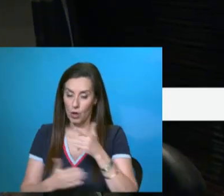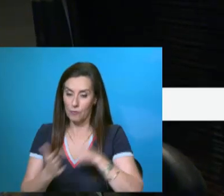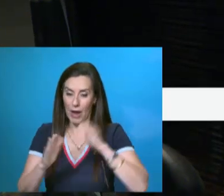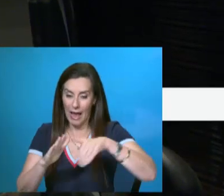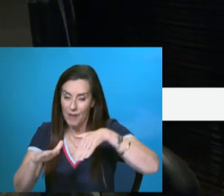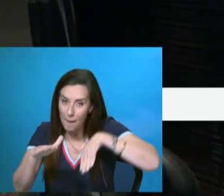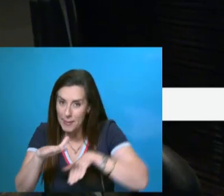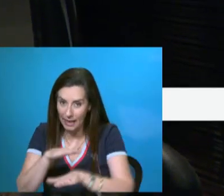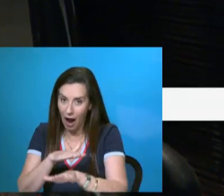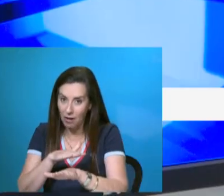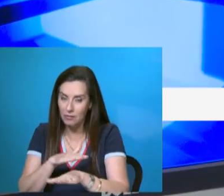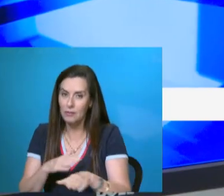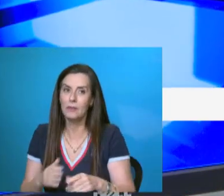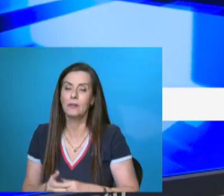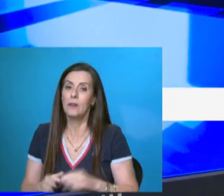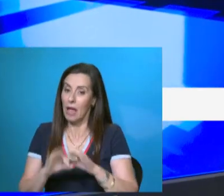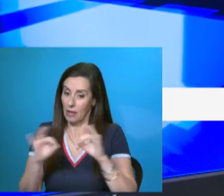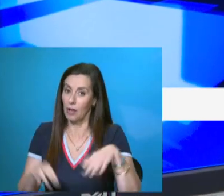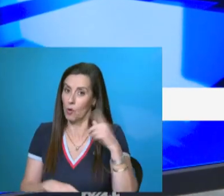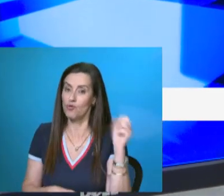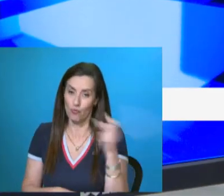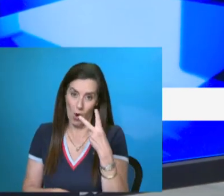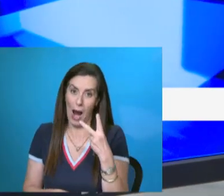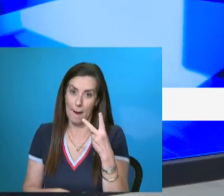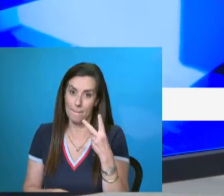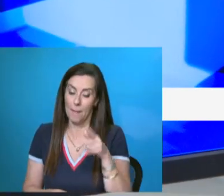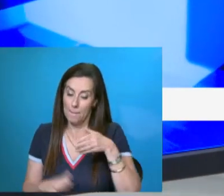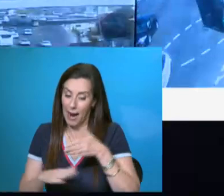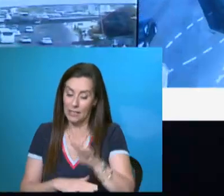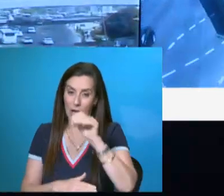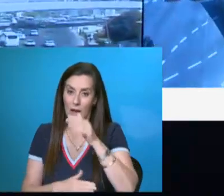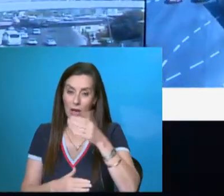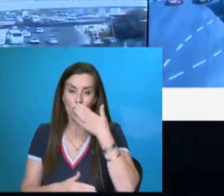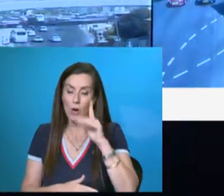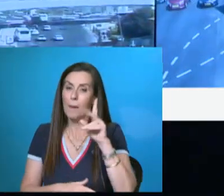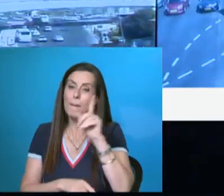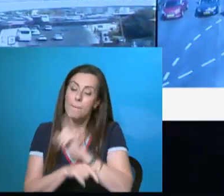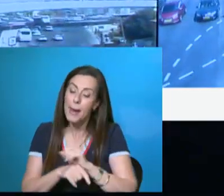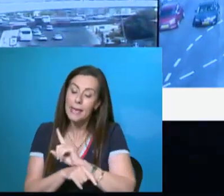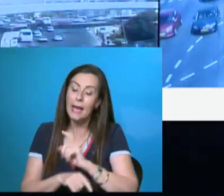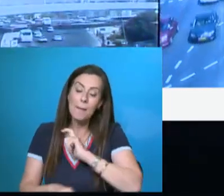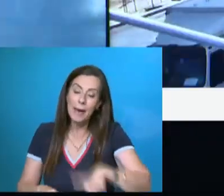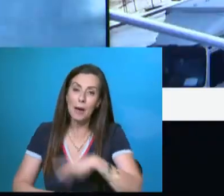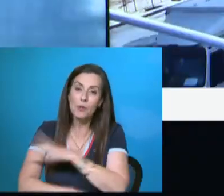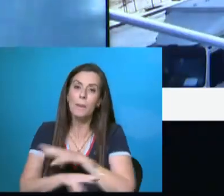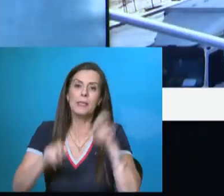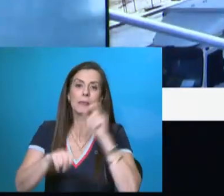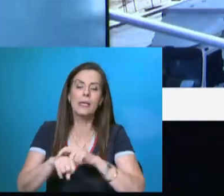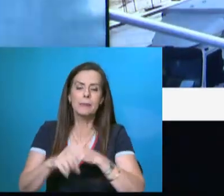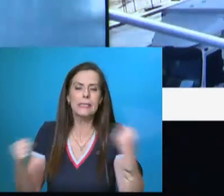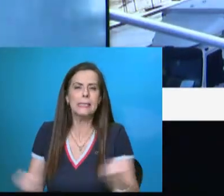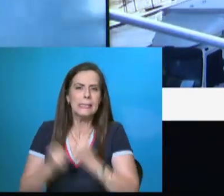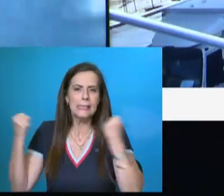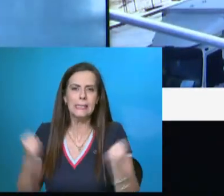הזו ובניית החניון תתחיל בעוד שבועיים בכניסה לבירה, ובינתיים מנצלים אנשי העירייה והמשטרה את הזמן לסימולציות במרכז ניהול